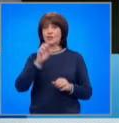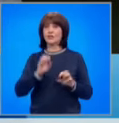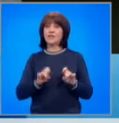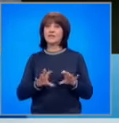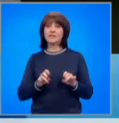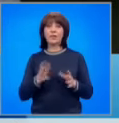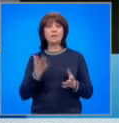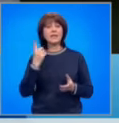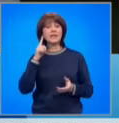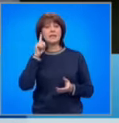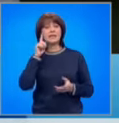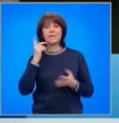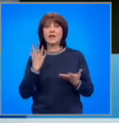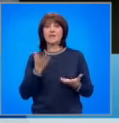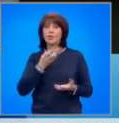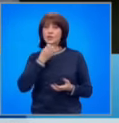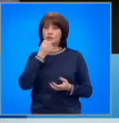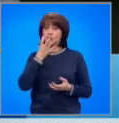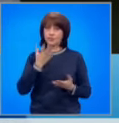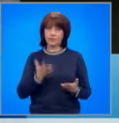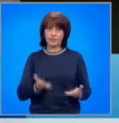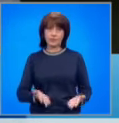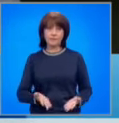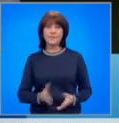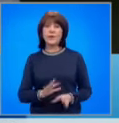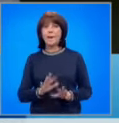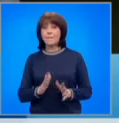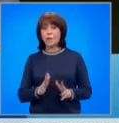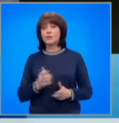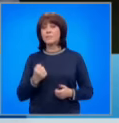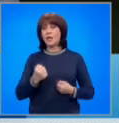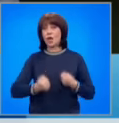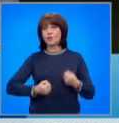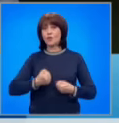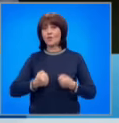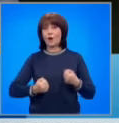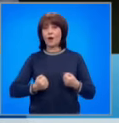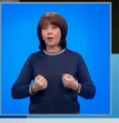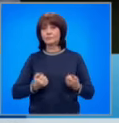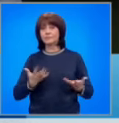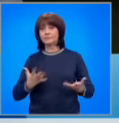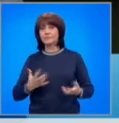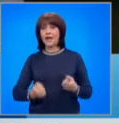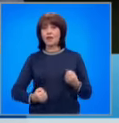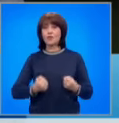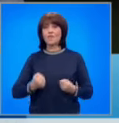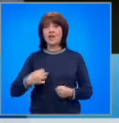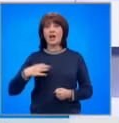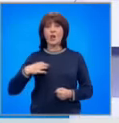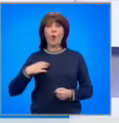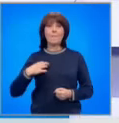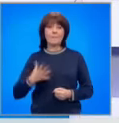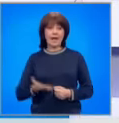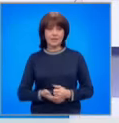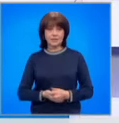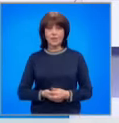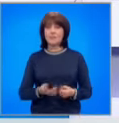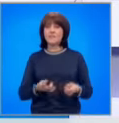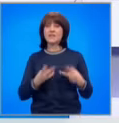да знаем какво всъщност се е случило. Категорично обаче е ясно, че шофьорът явно е карал доста опасно. И сега се връщаме към още един